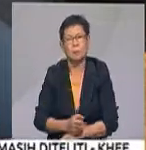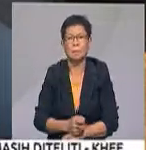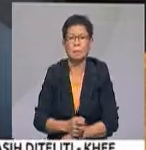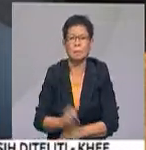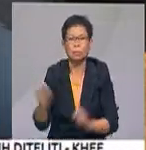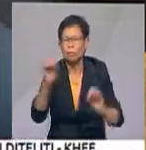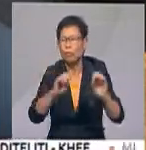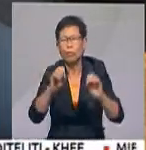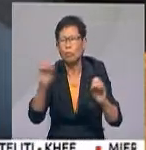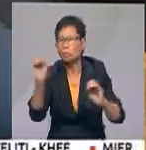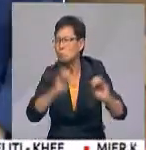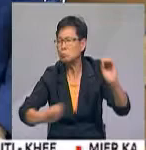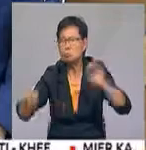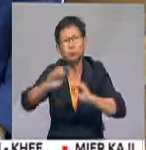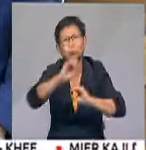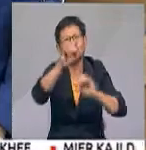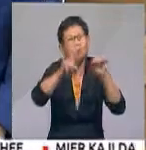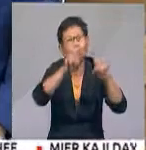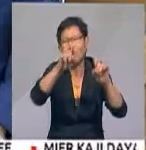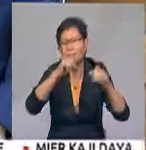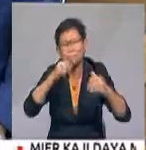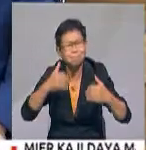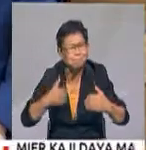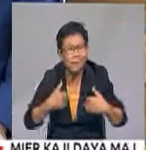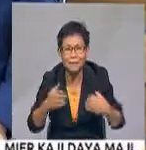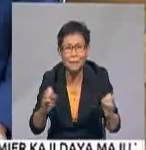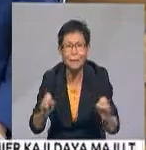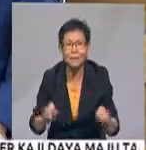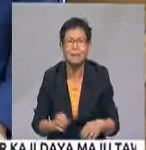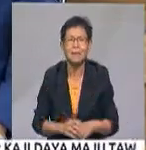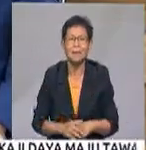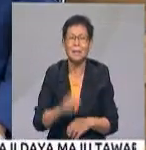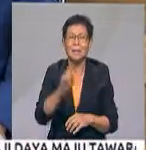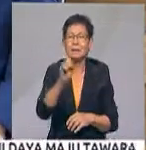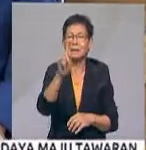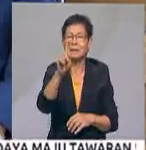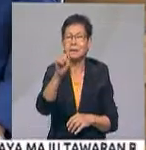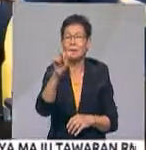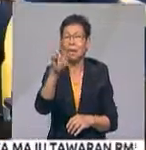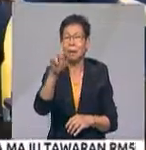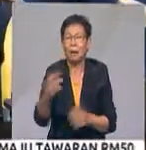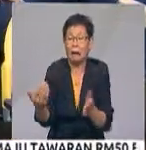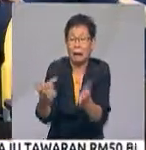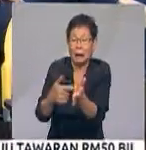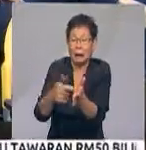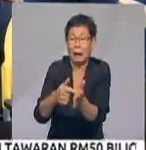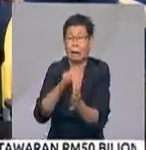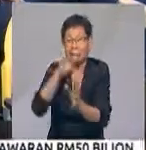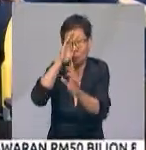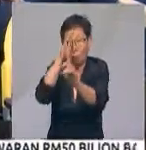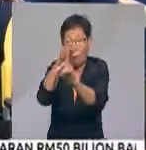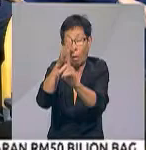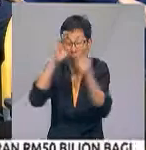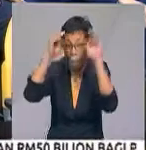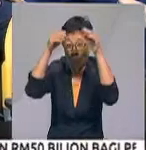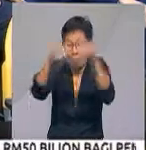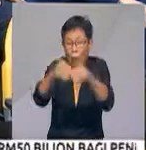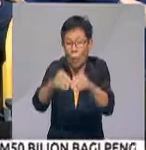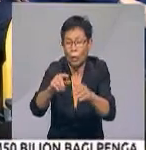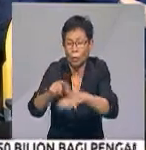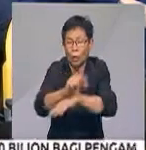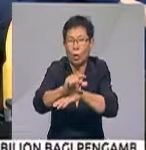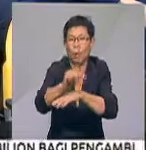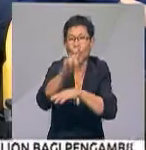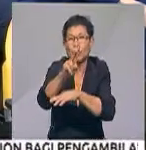Any question on this Selain itu Stuart sekali lagi menekankan bahawa pengenalan sistem